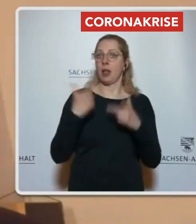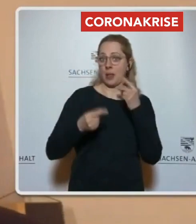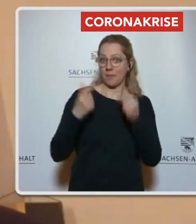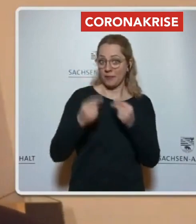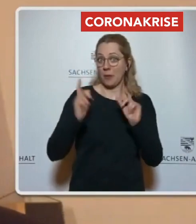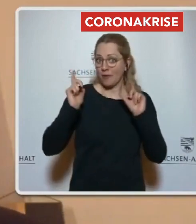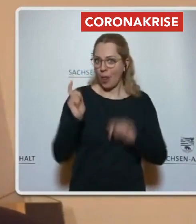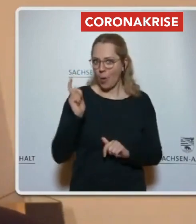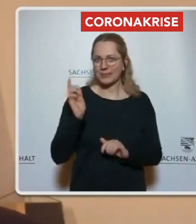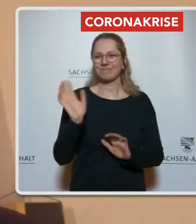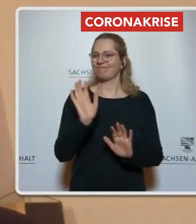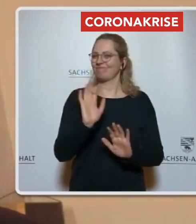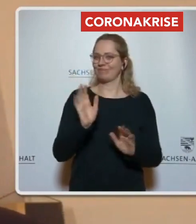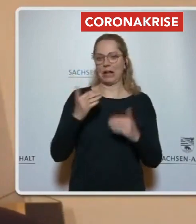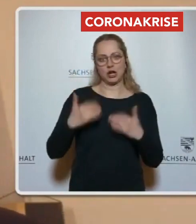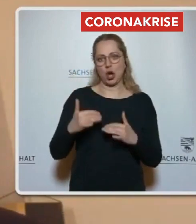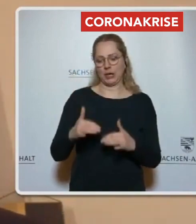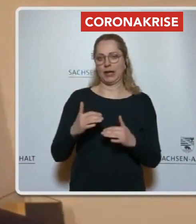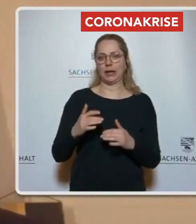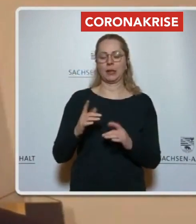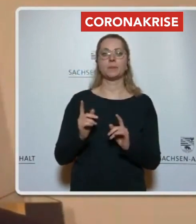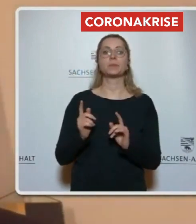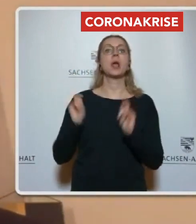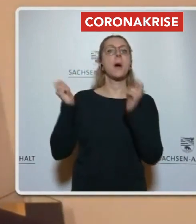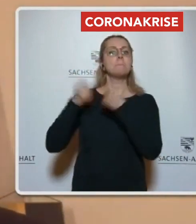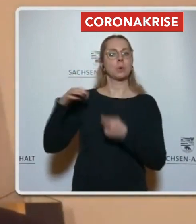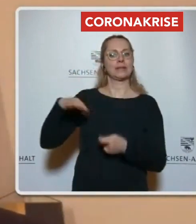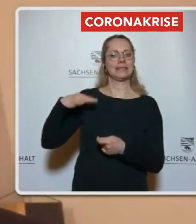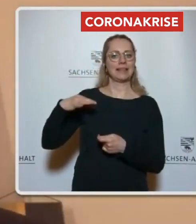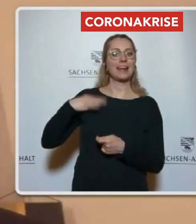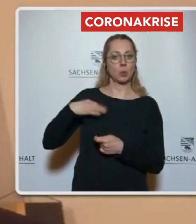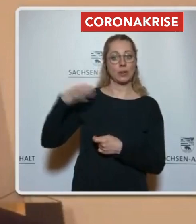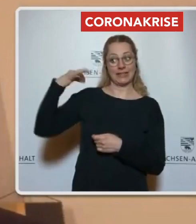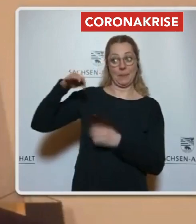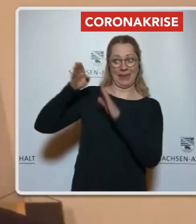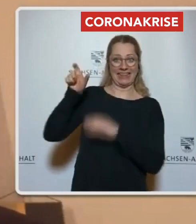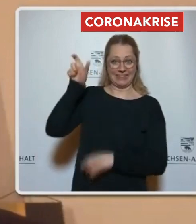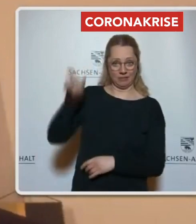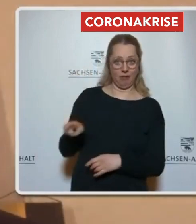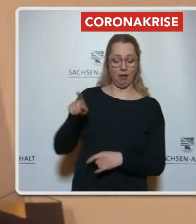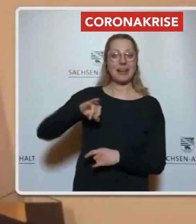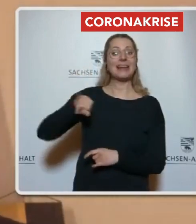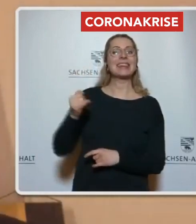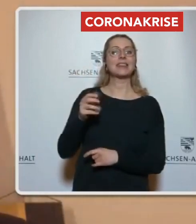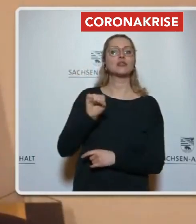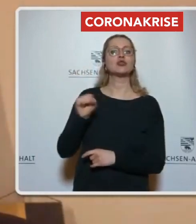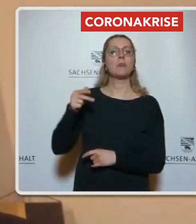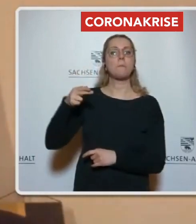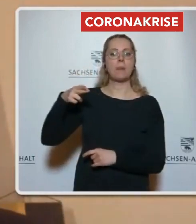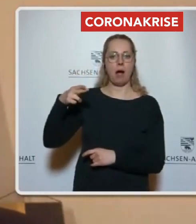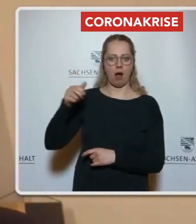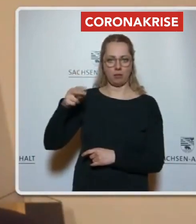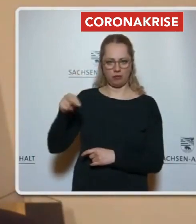losgeht, sondern Jens Spahn hat sozusagen aufgrund seiner jetzigen Hochrechnung, was die Liefermöglichkeiten